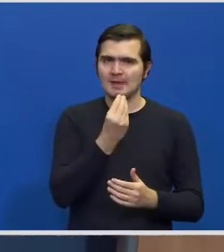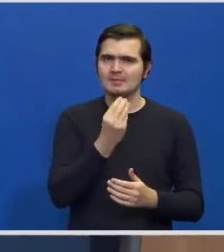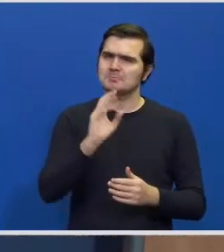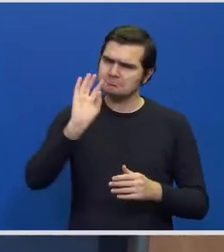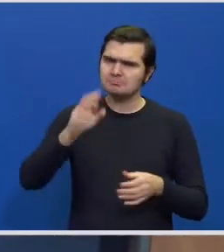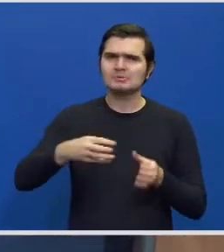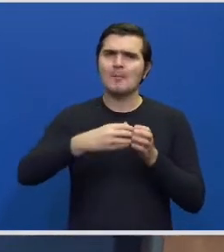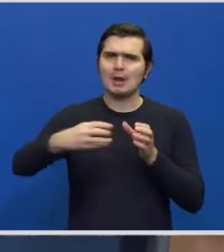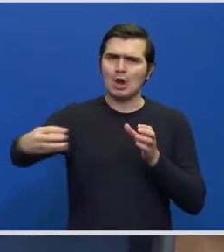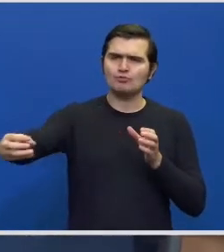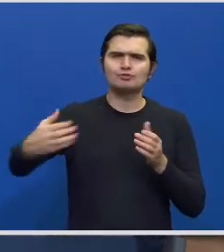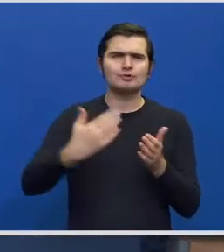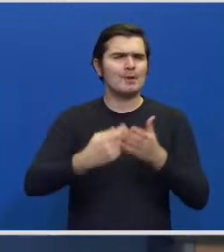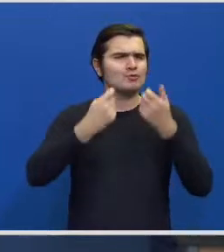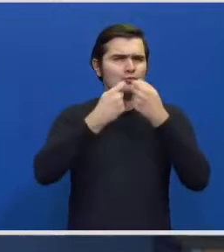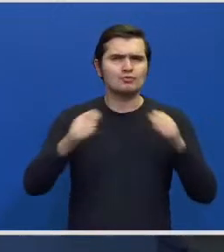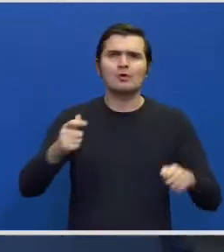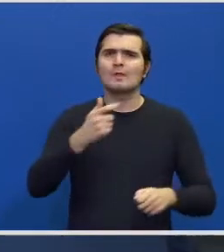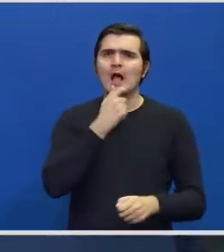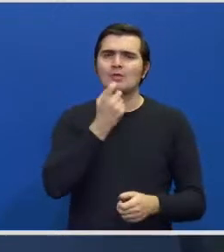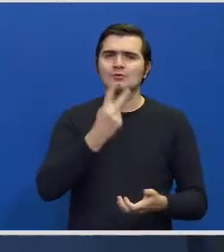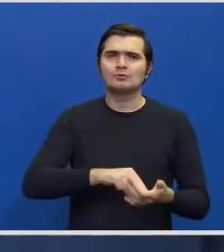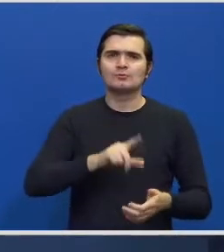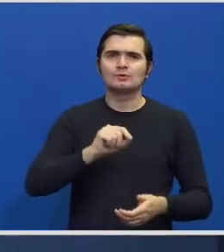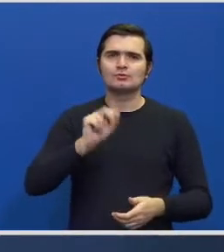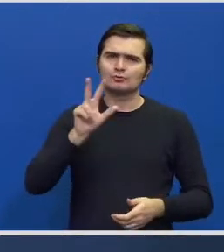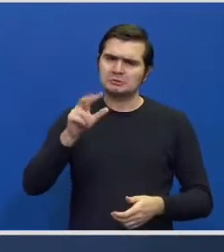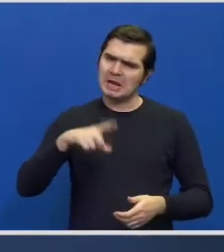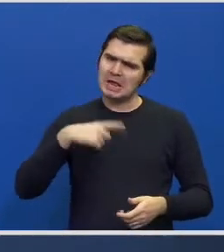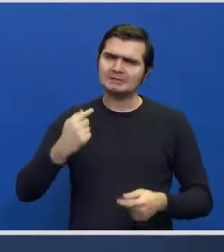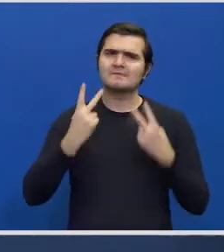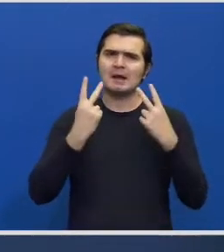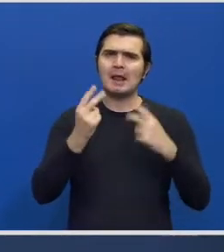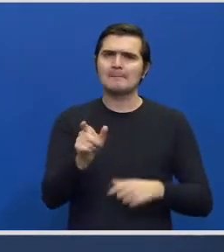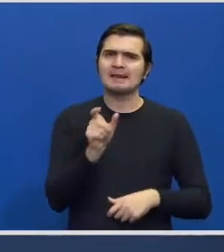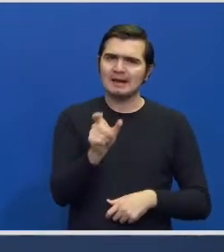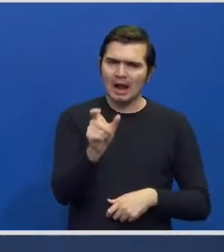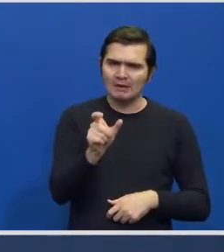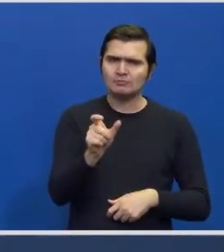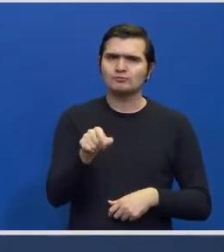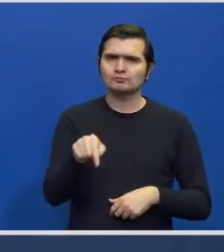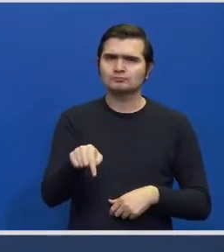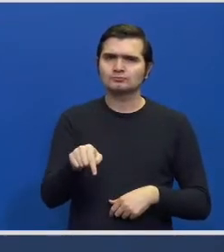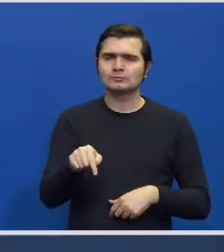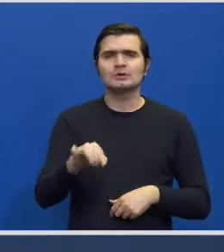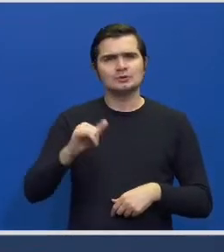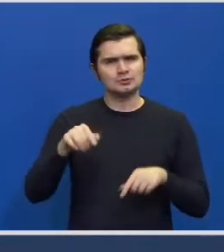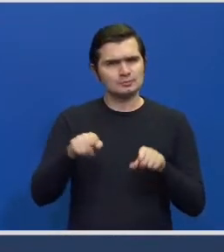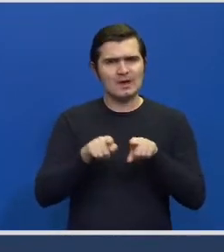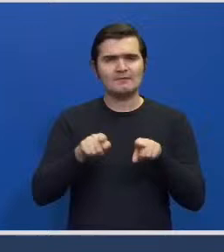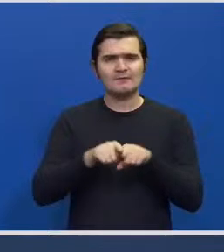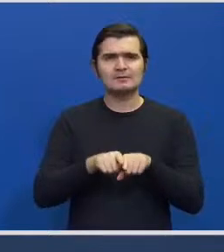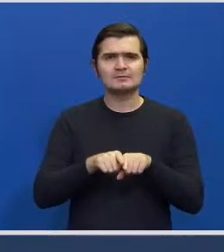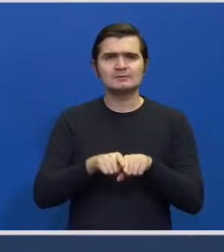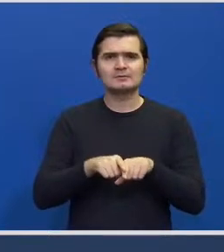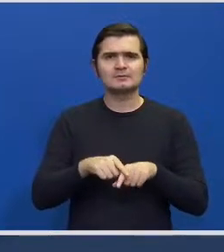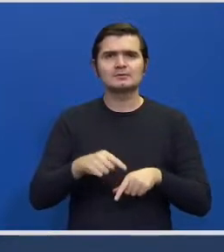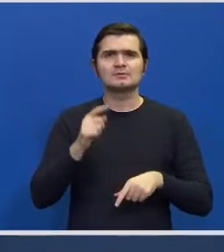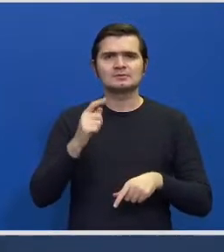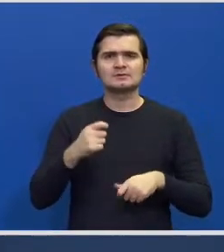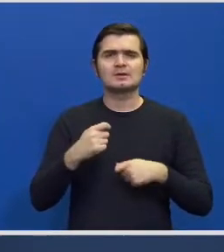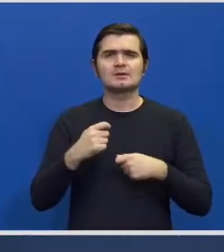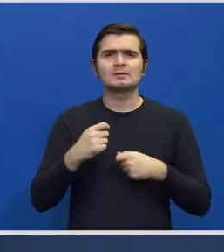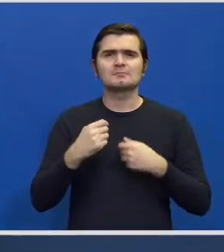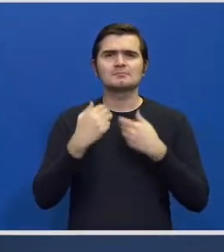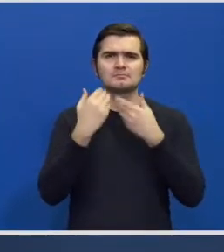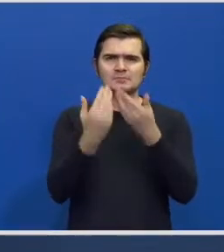pentru alimente, s-a prelungit pentru întreg anul 2023 valabilitatea acestui card și